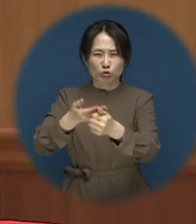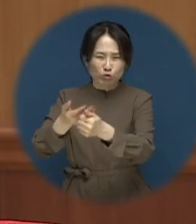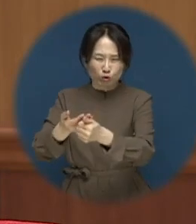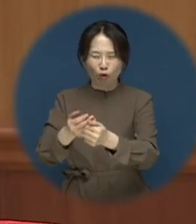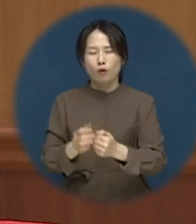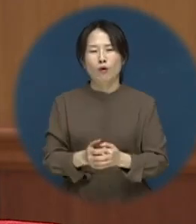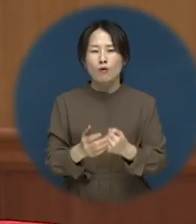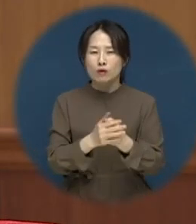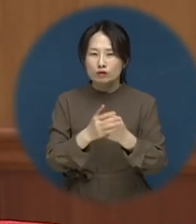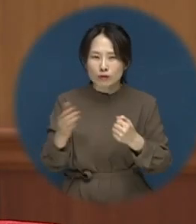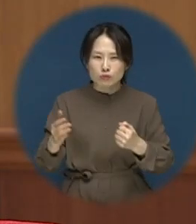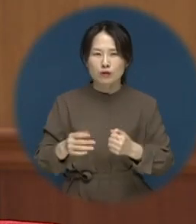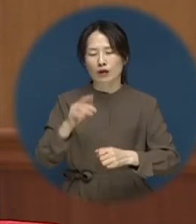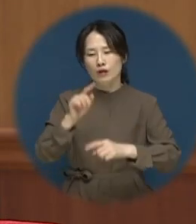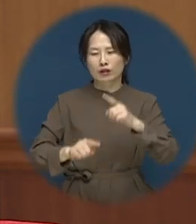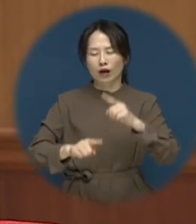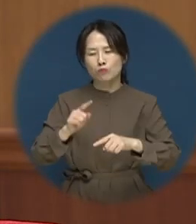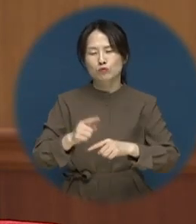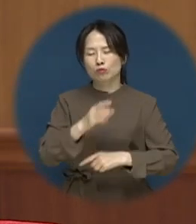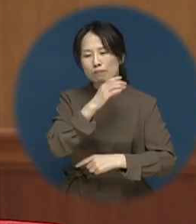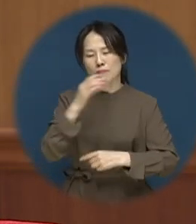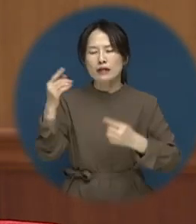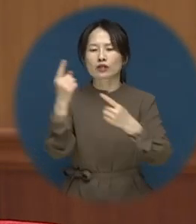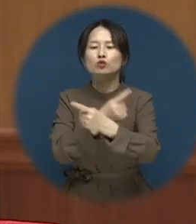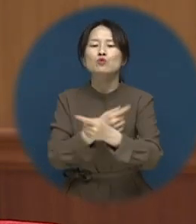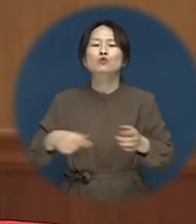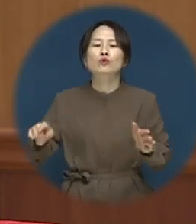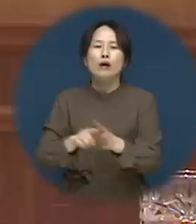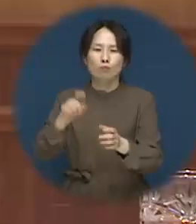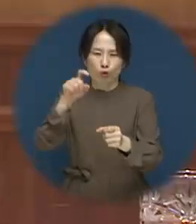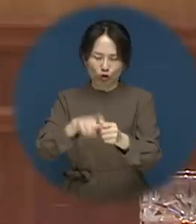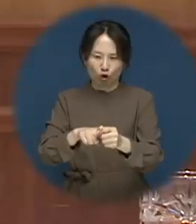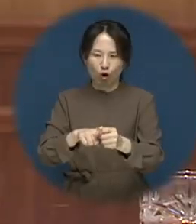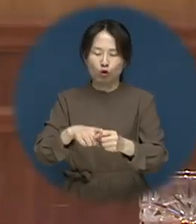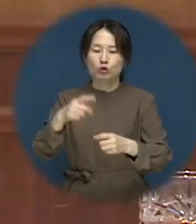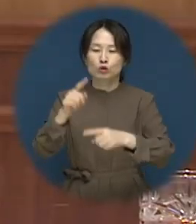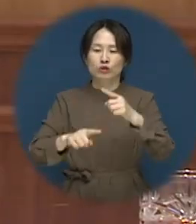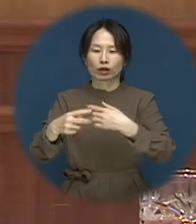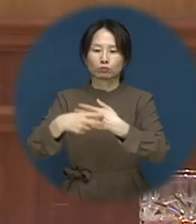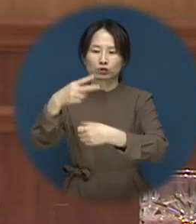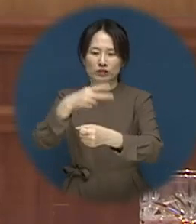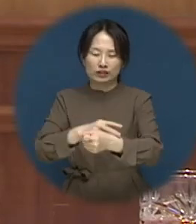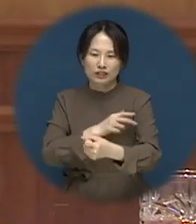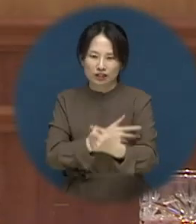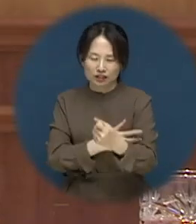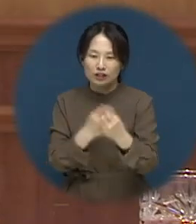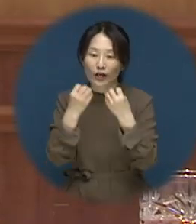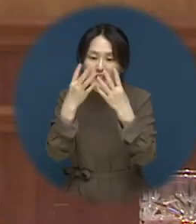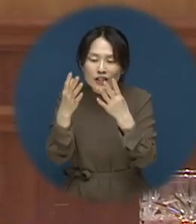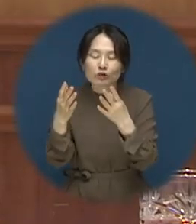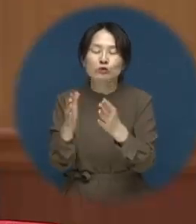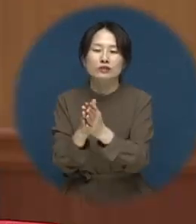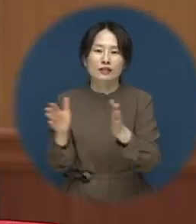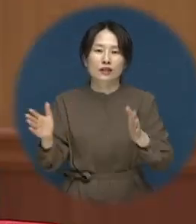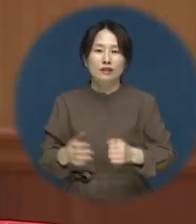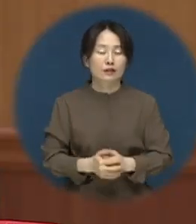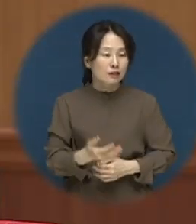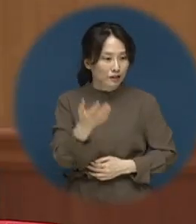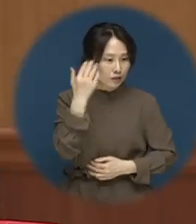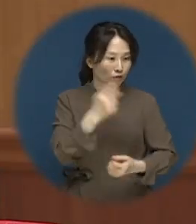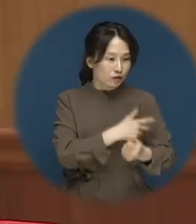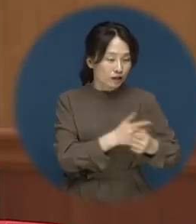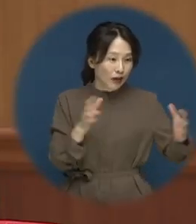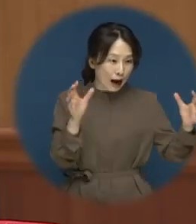이제 나무의사법이 2019년도에 시작이 됐습니다. 아, 그럼 기존에 있던 자격증들이 그걸로 다 통폐합된 거예요?